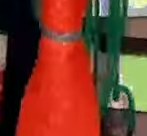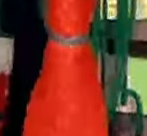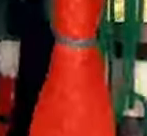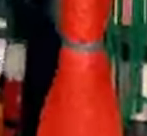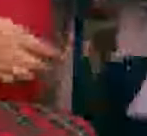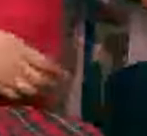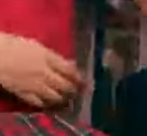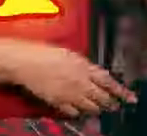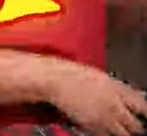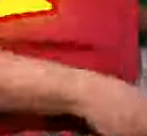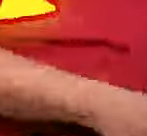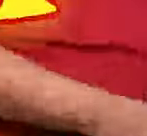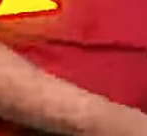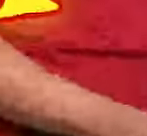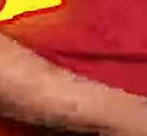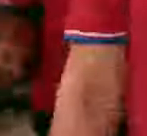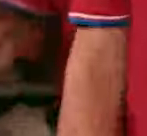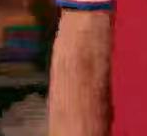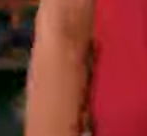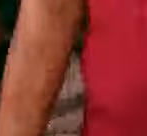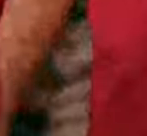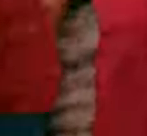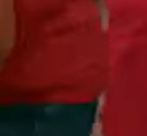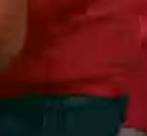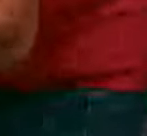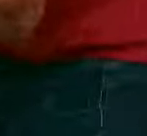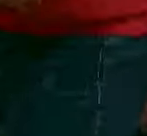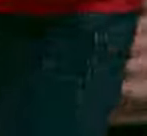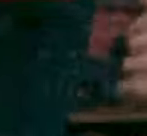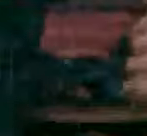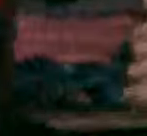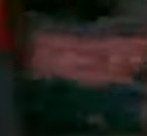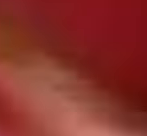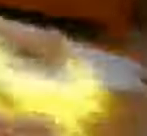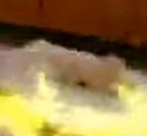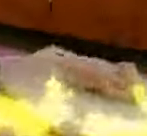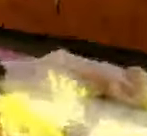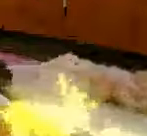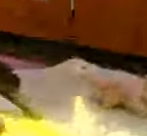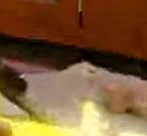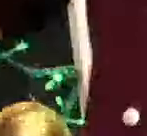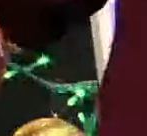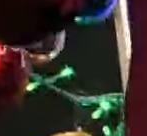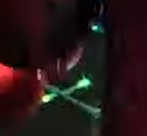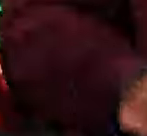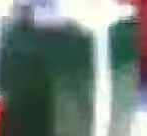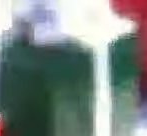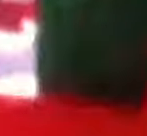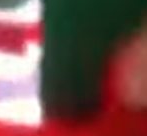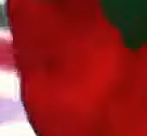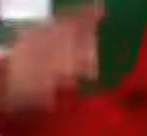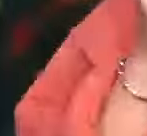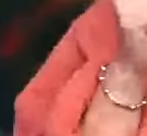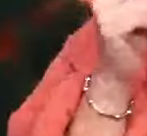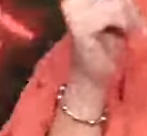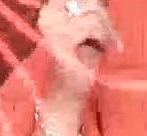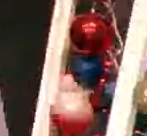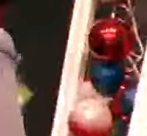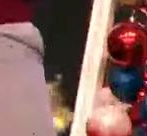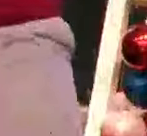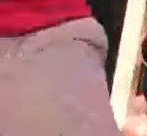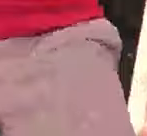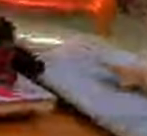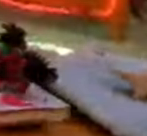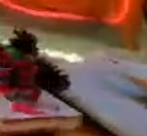ligaya. Lalong feel na feel, lalong feel na feel. Pagtapak pa lang ng September, ramdam ang